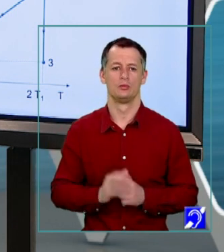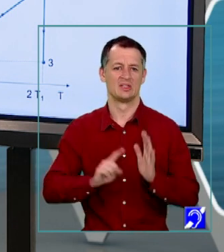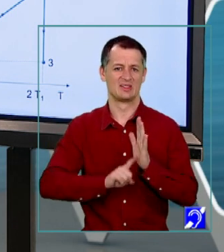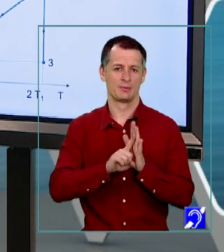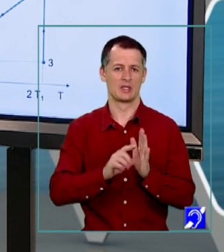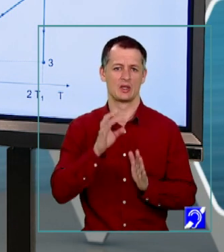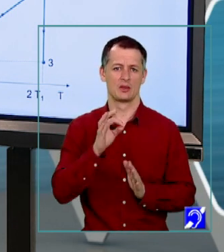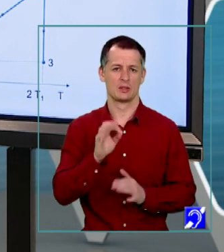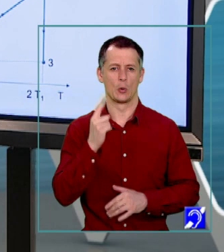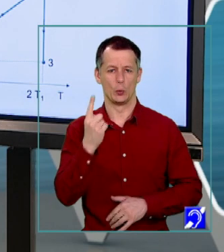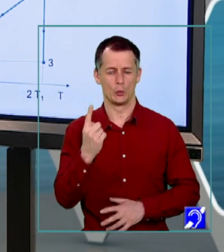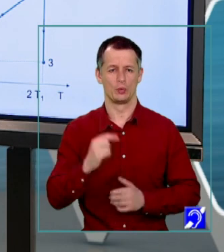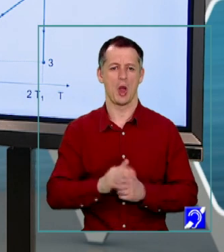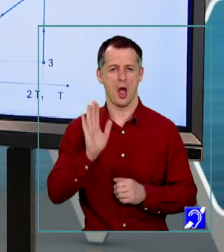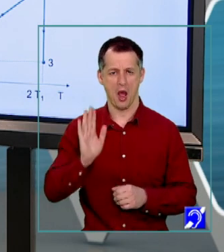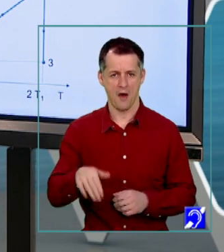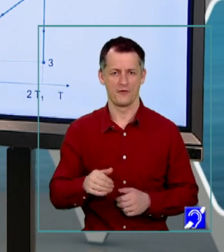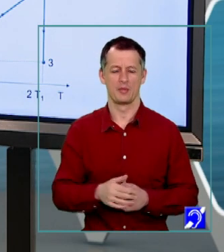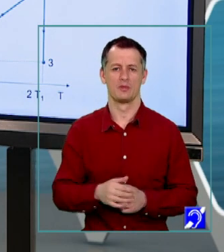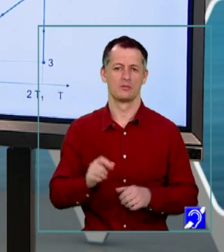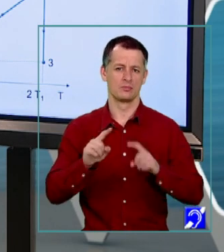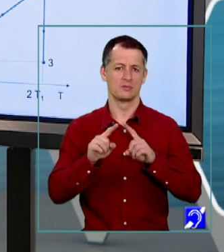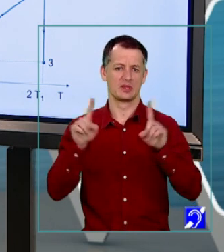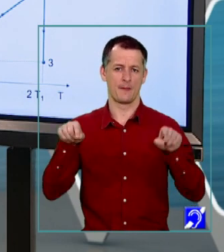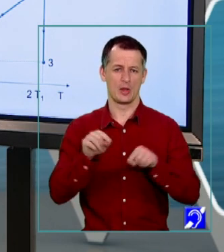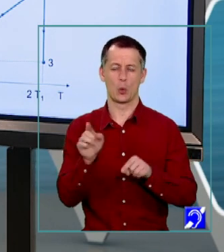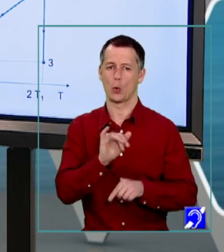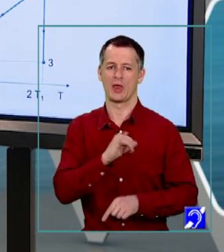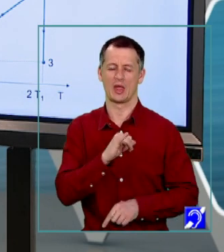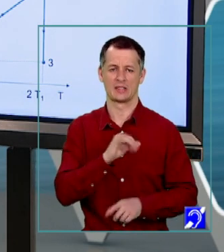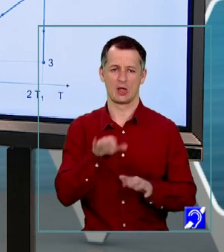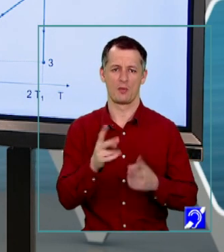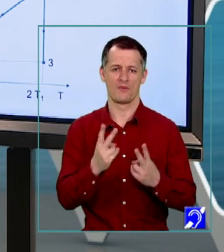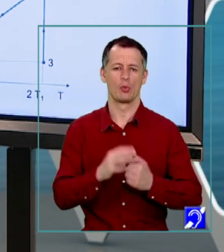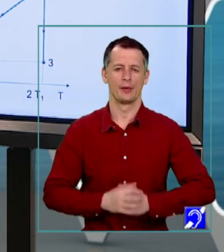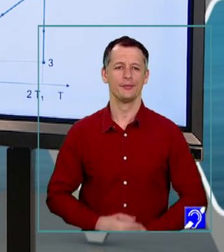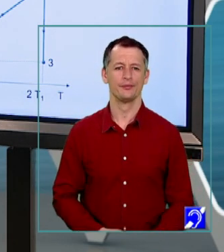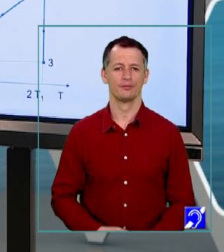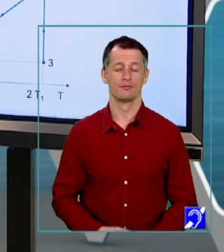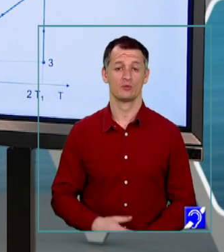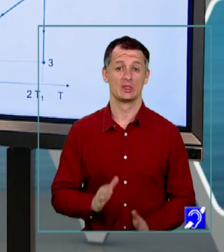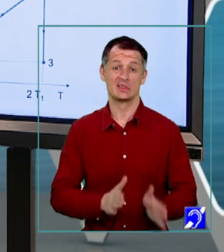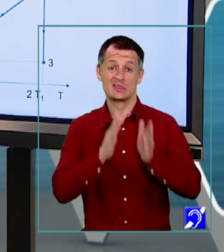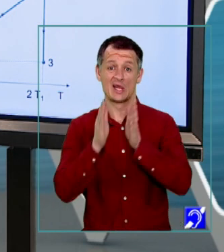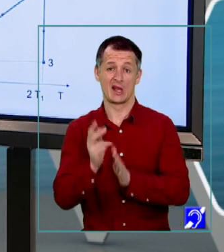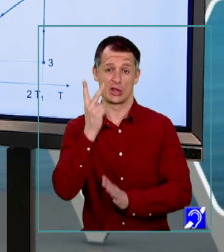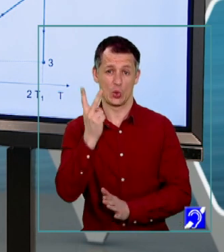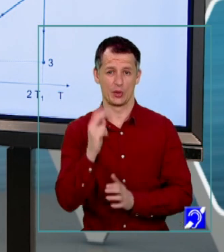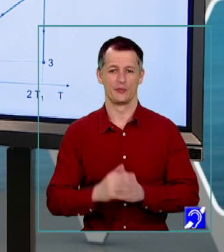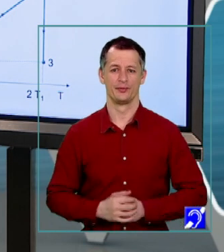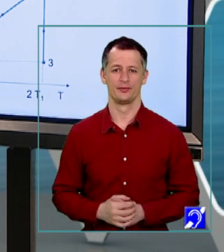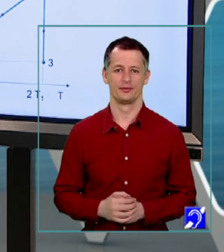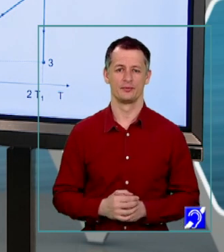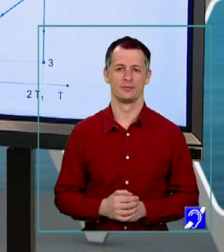temperatura T1, o avem deja în tabelă, observat, nu ne interesează deocamdată valoarea. Starea 2.